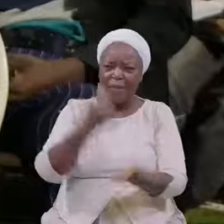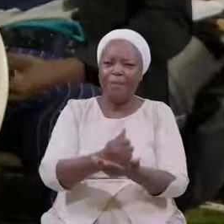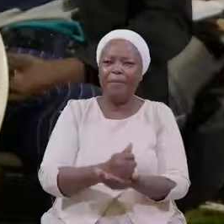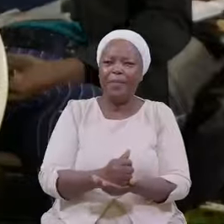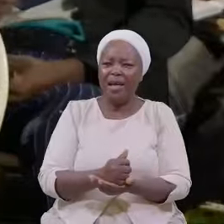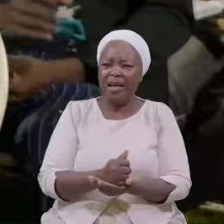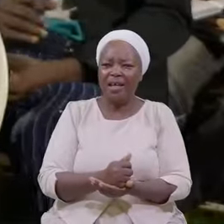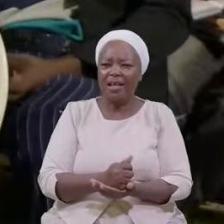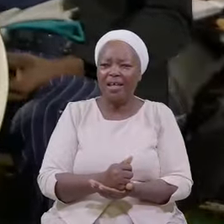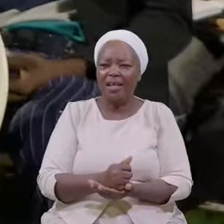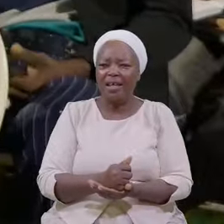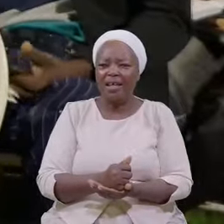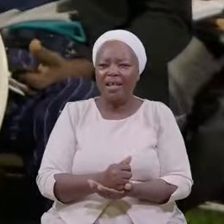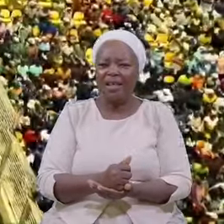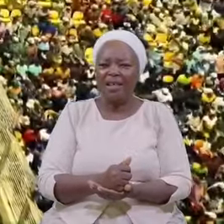Let somebody say Amen.